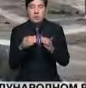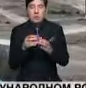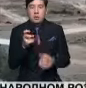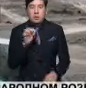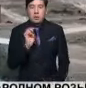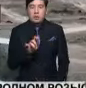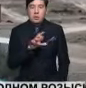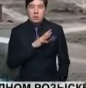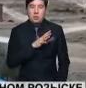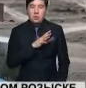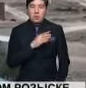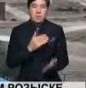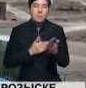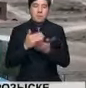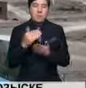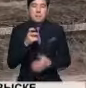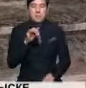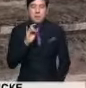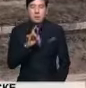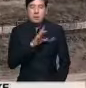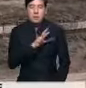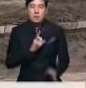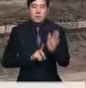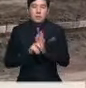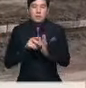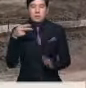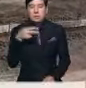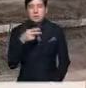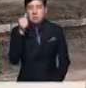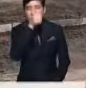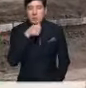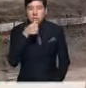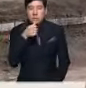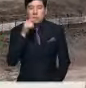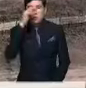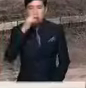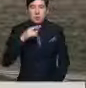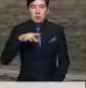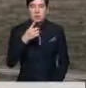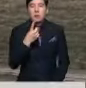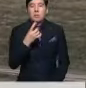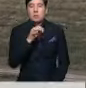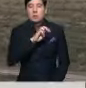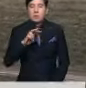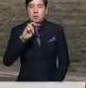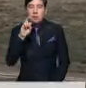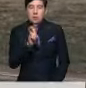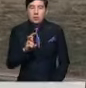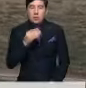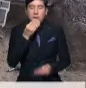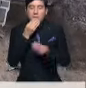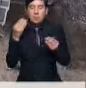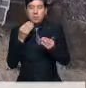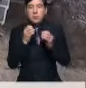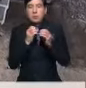из мировых лидеров в области транспорта и логистики, с начала 2000-х годов они инвестировали в Казахстан 100 миллионов долларов США. А за последние 12